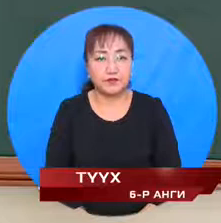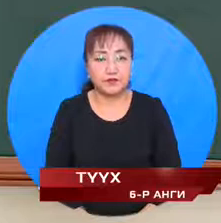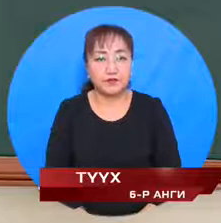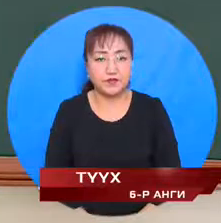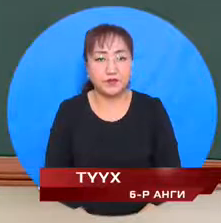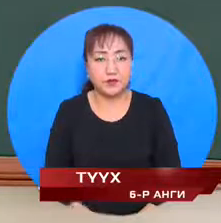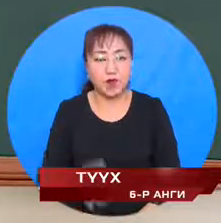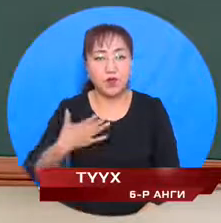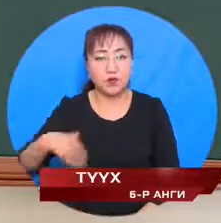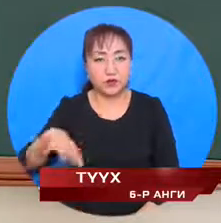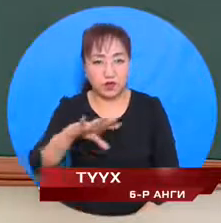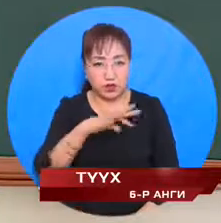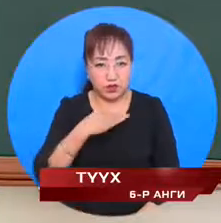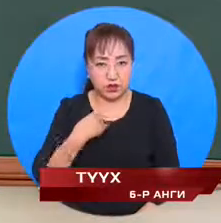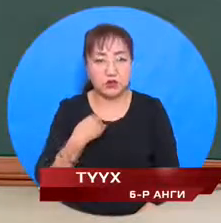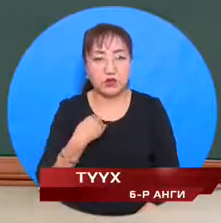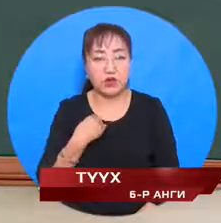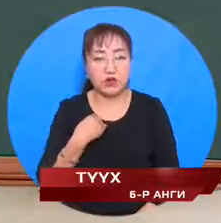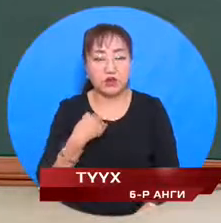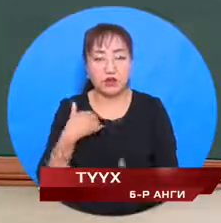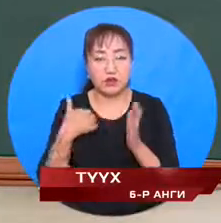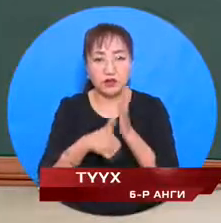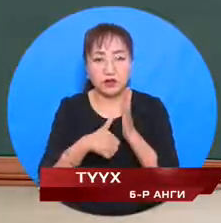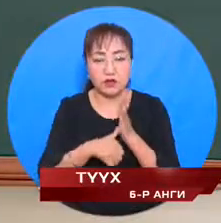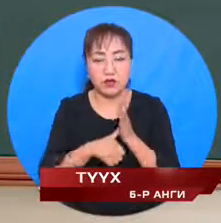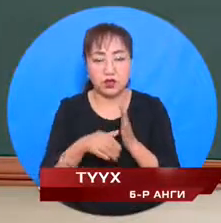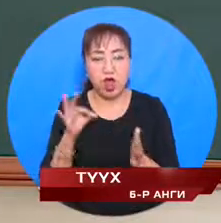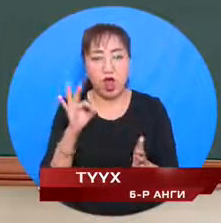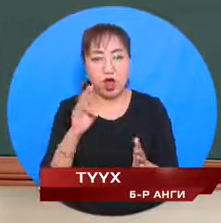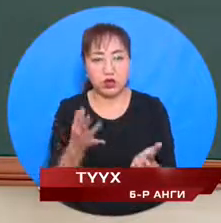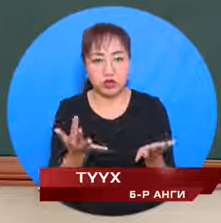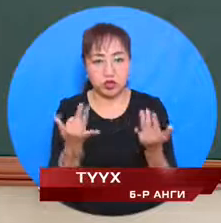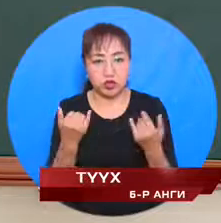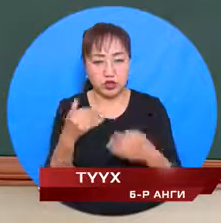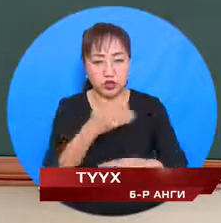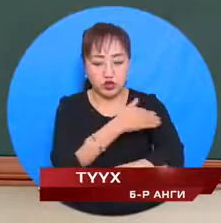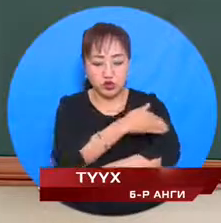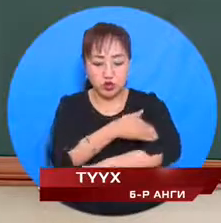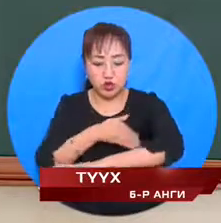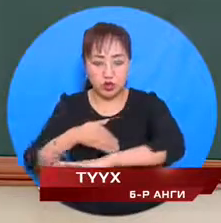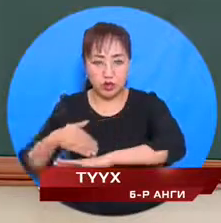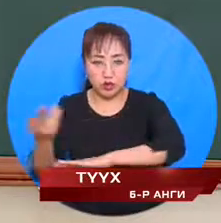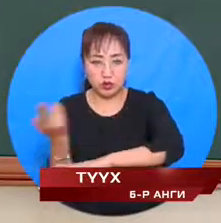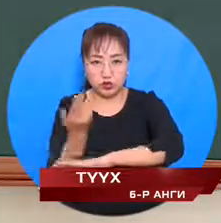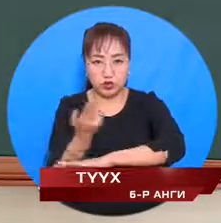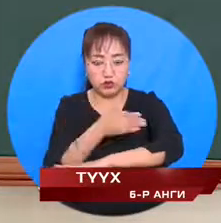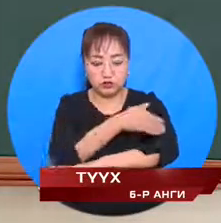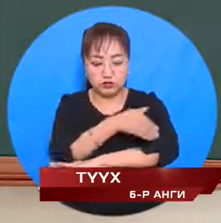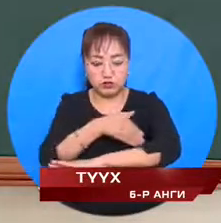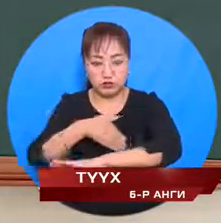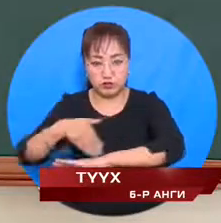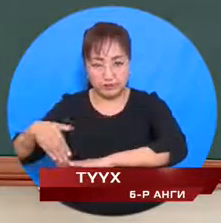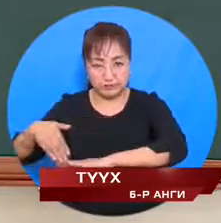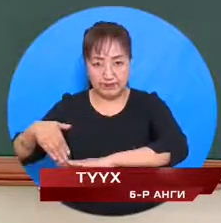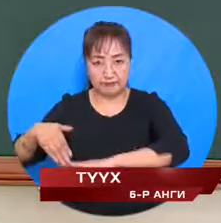За, бүгдээрээ дэвтэр дээрээ онтоолын шугам зорно. Онтоолын шугамыг зурхтаа, за, шулуун шугам зорно мэдээж тийм